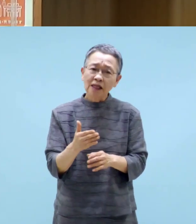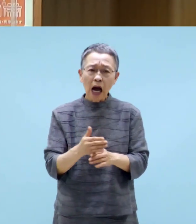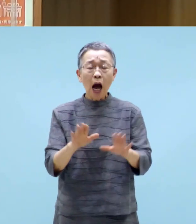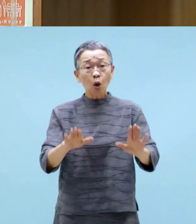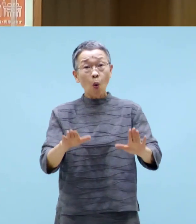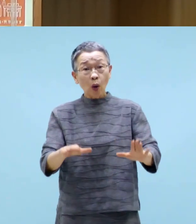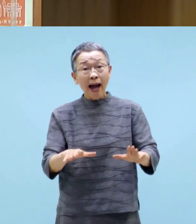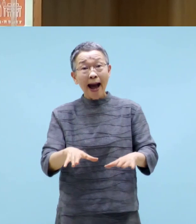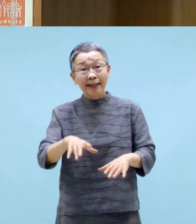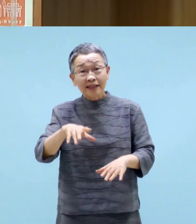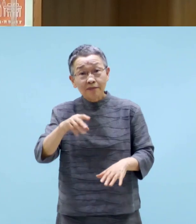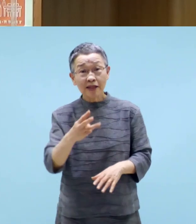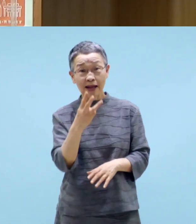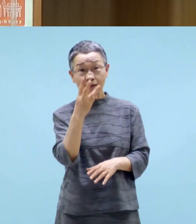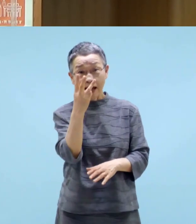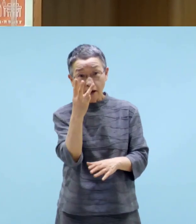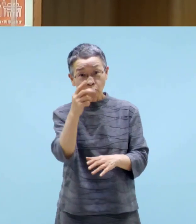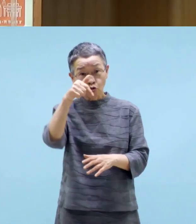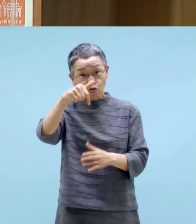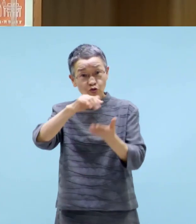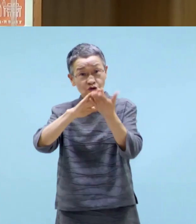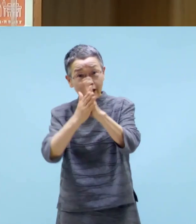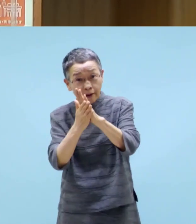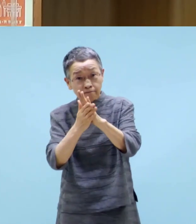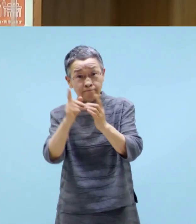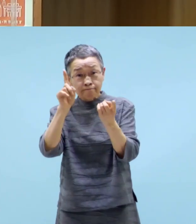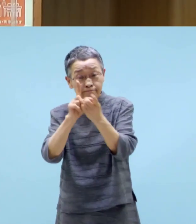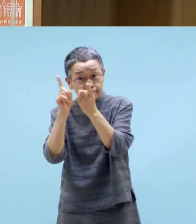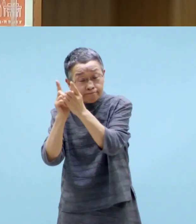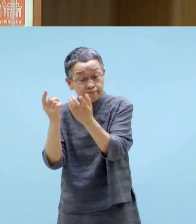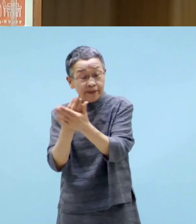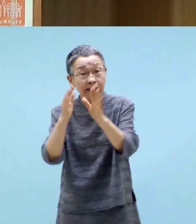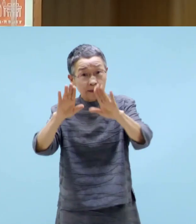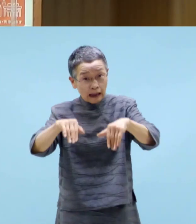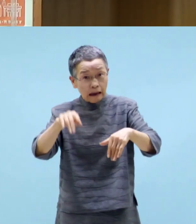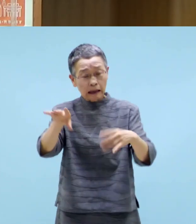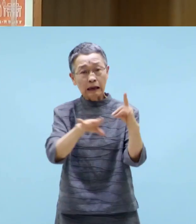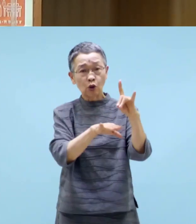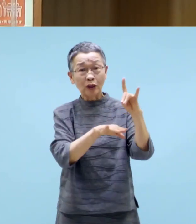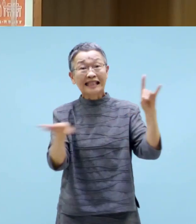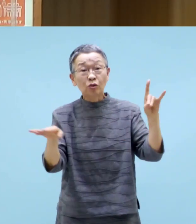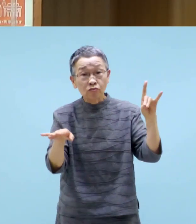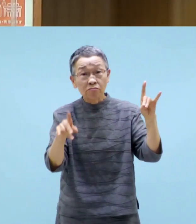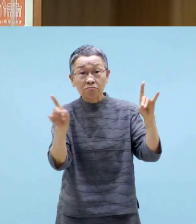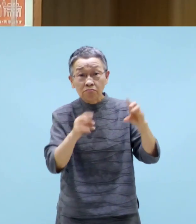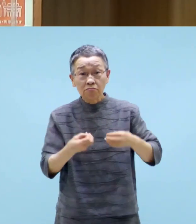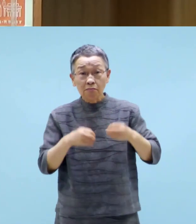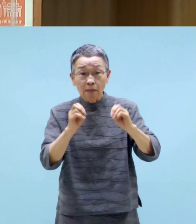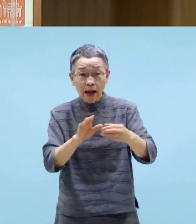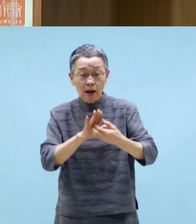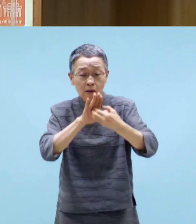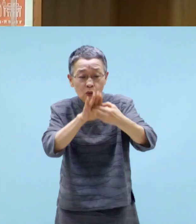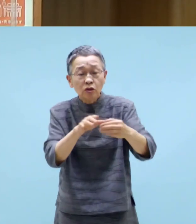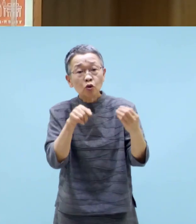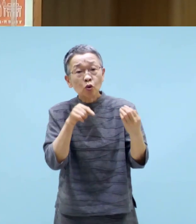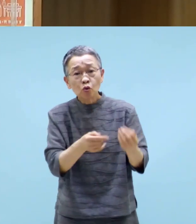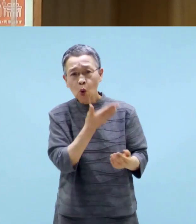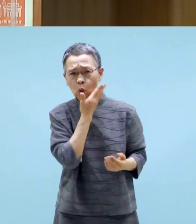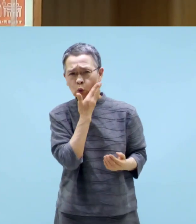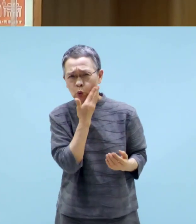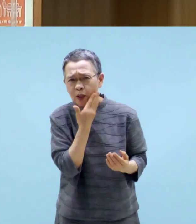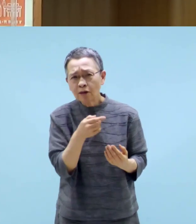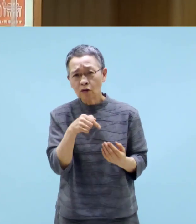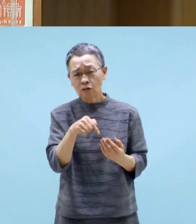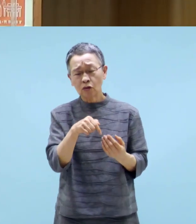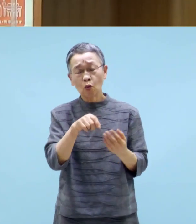て3府県対象になりましたから、どういった基準であのまん延防止等重点措置になるんですかということ